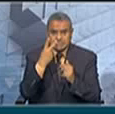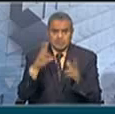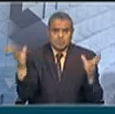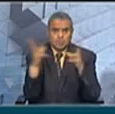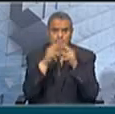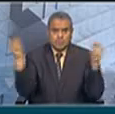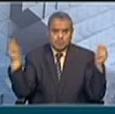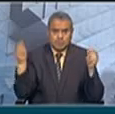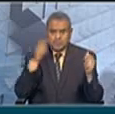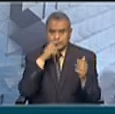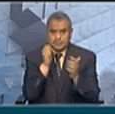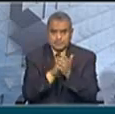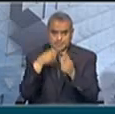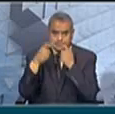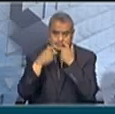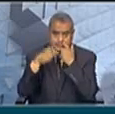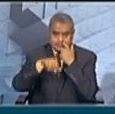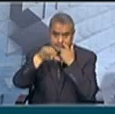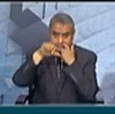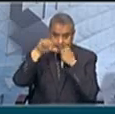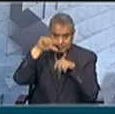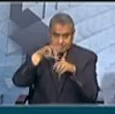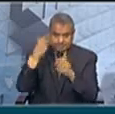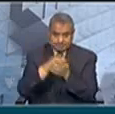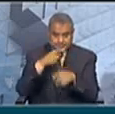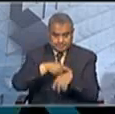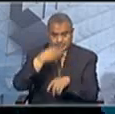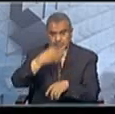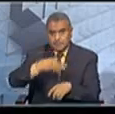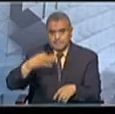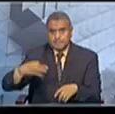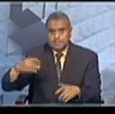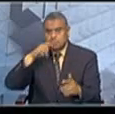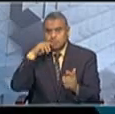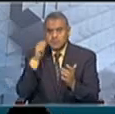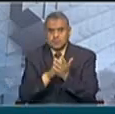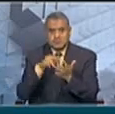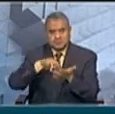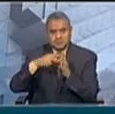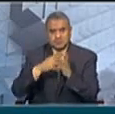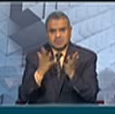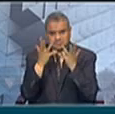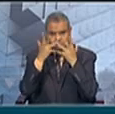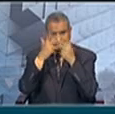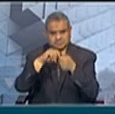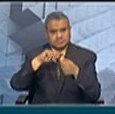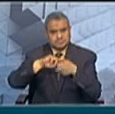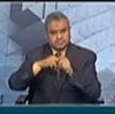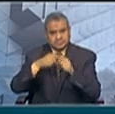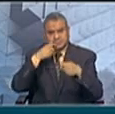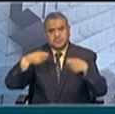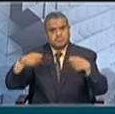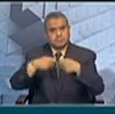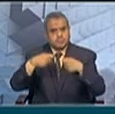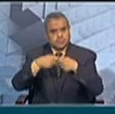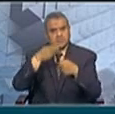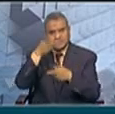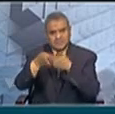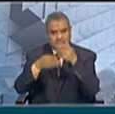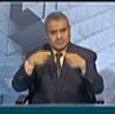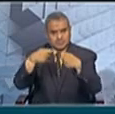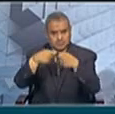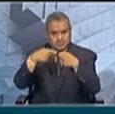بالفرار، غير أن موقع الهجوم وتوقيته يؤكدان أن الأمر أبعد من أن يكون صدفة